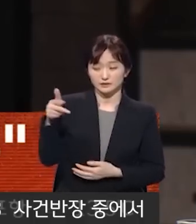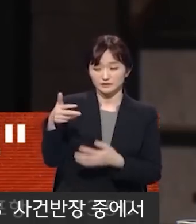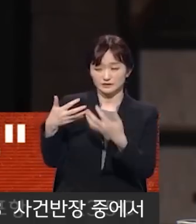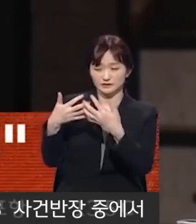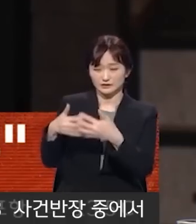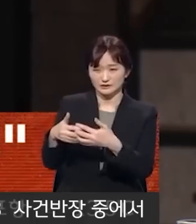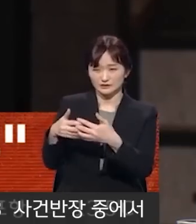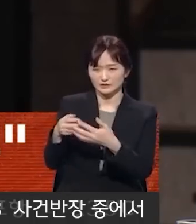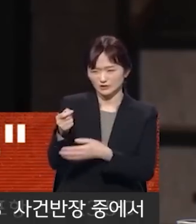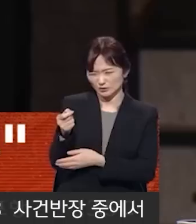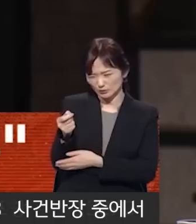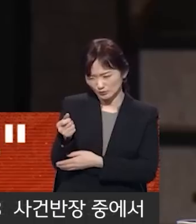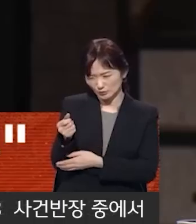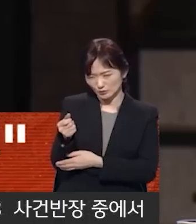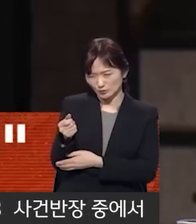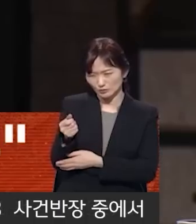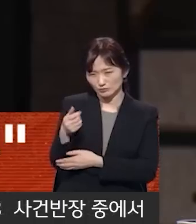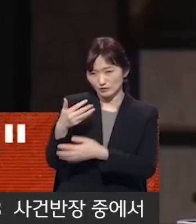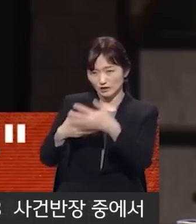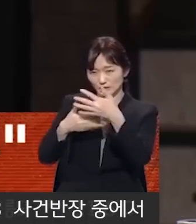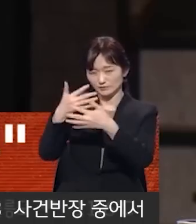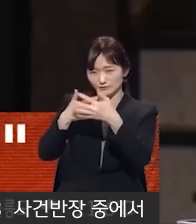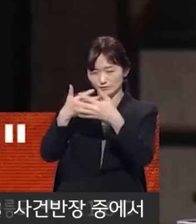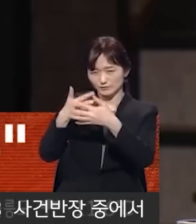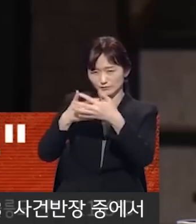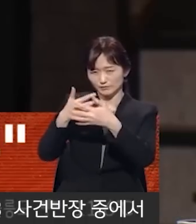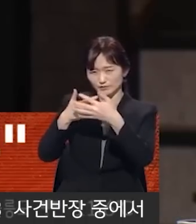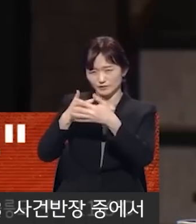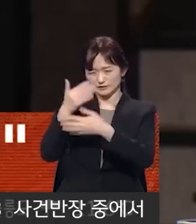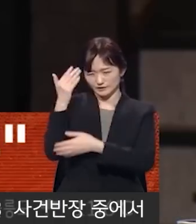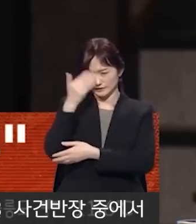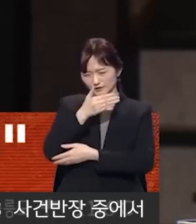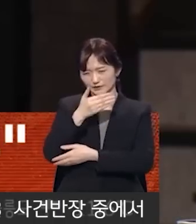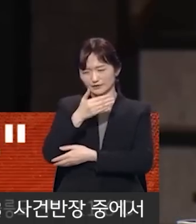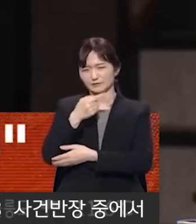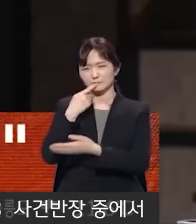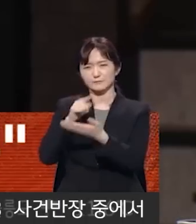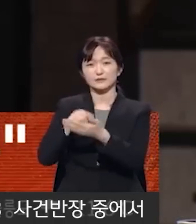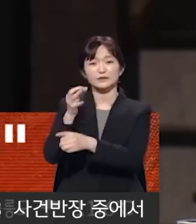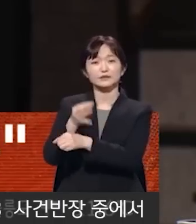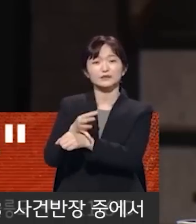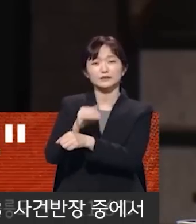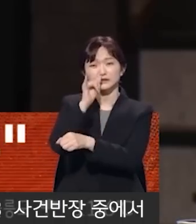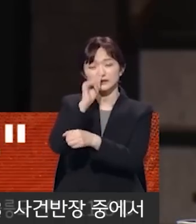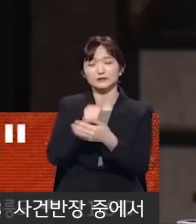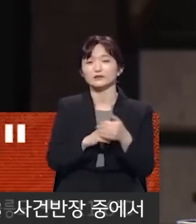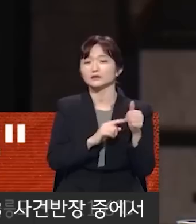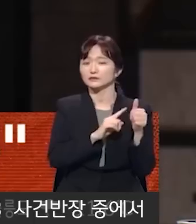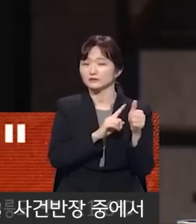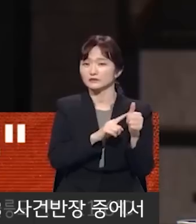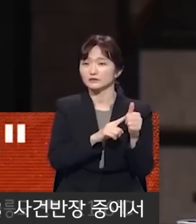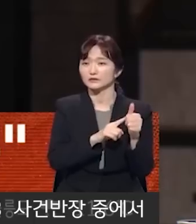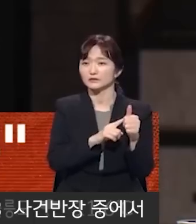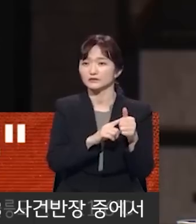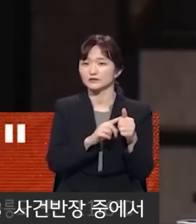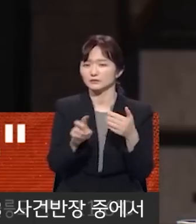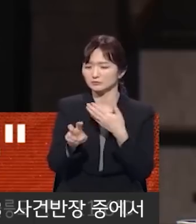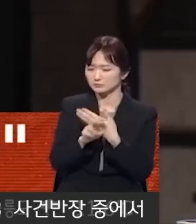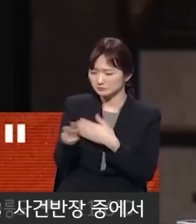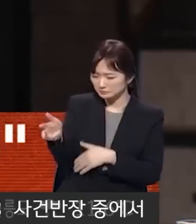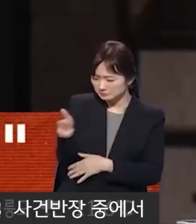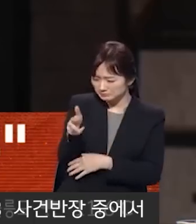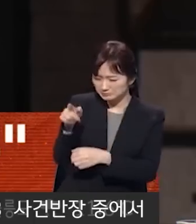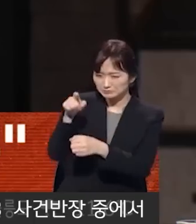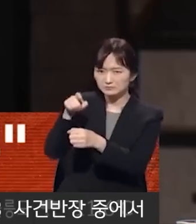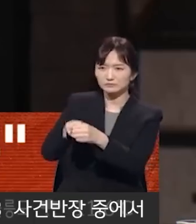소형화되고 고화질로 이제 쉽게 자기 손에 넣을 수 있다라고 하는 거 그리고 이제이 사람이 지금까지 그런 어떤 그 불법 촬영을 하기